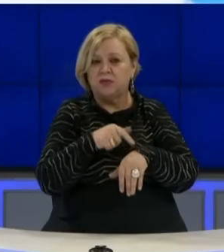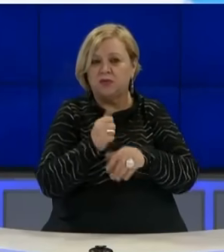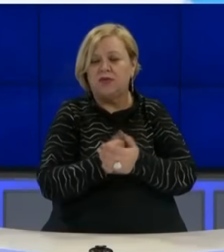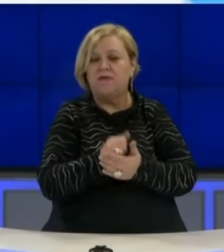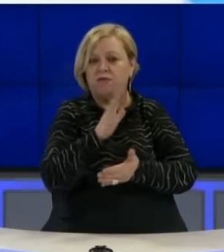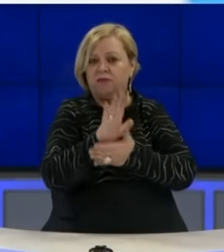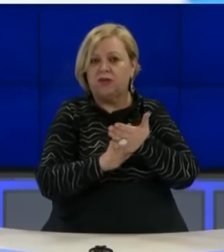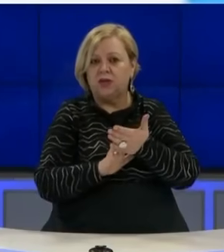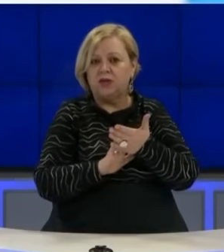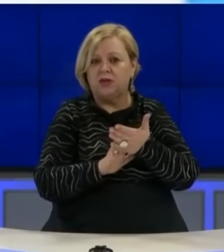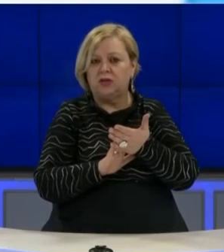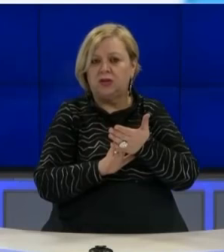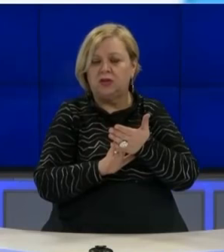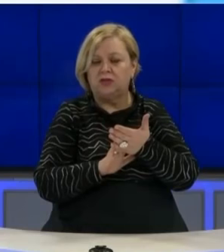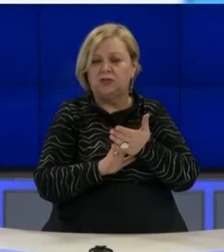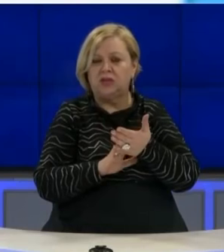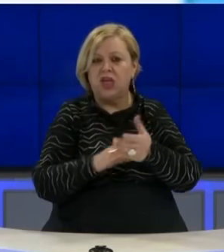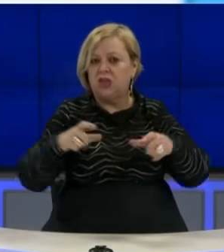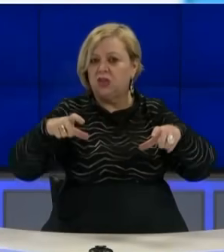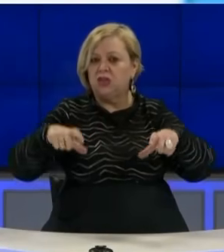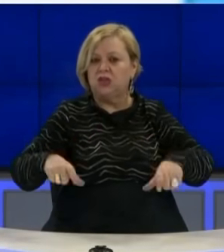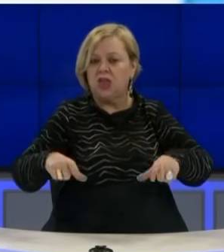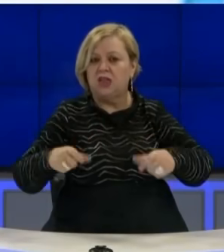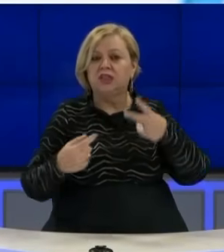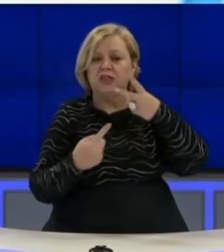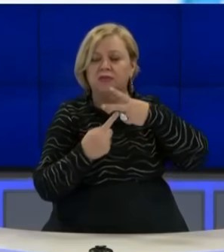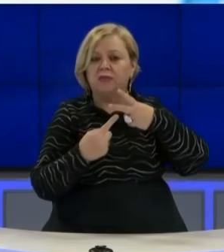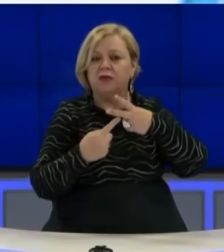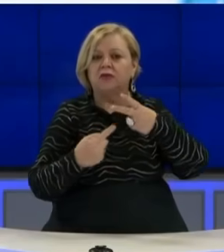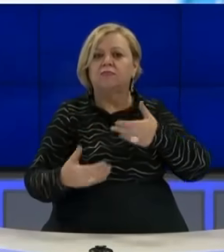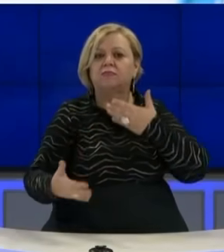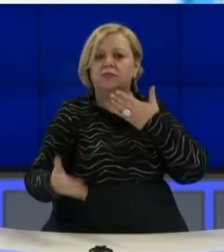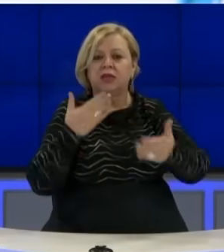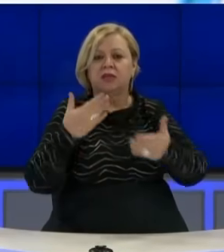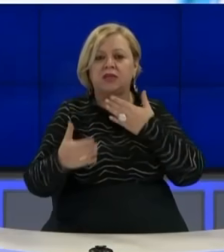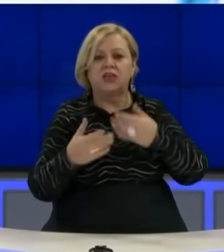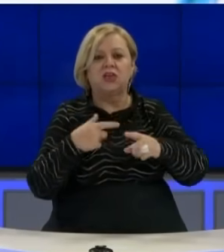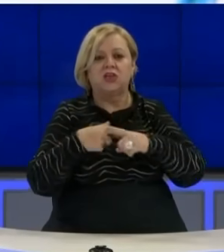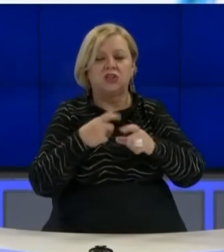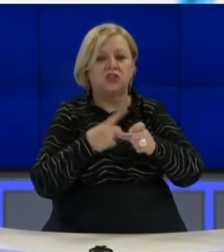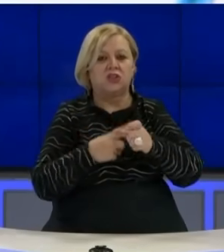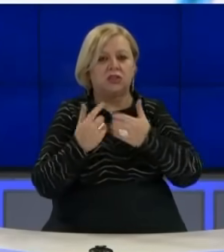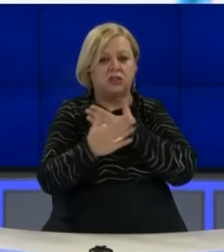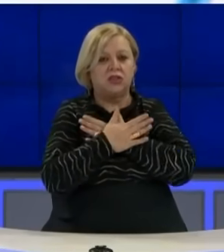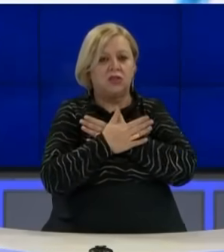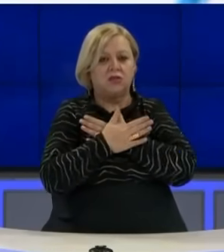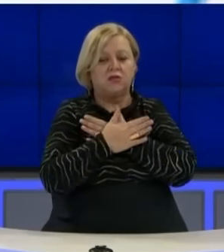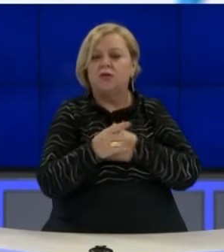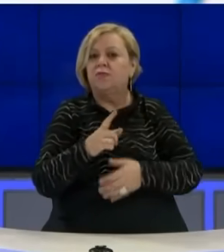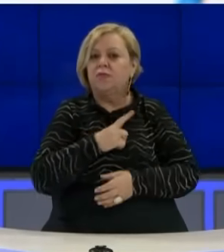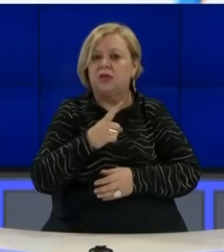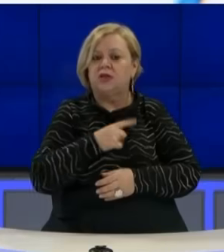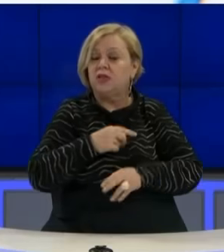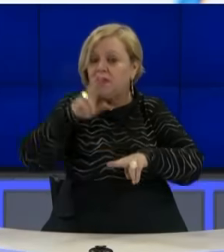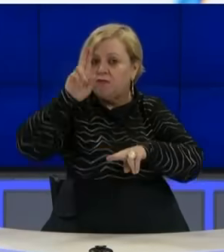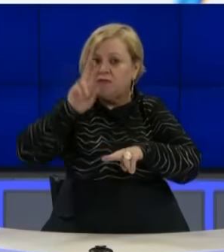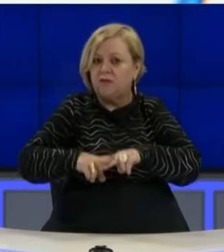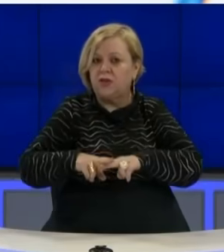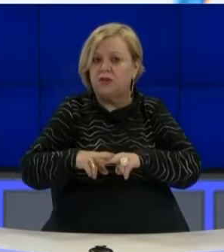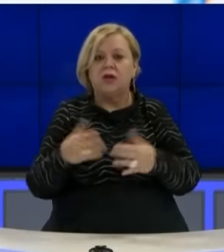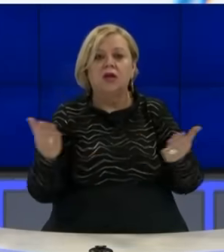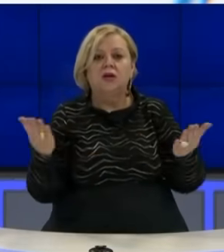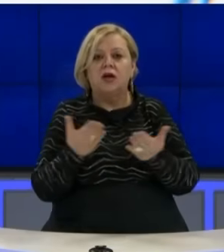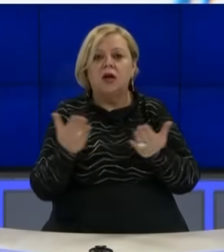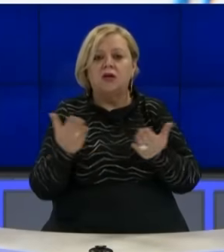ripilloj këtu në këtë sallë për media mbledhja e Komisionit Qendror të Zgjedhjeve, aty ku pritet që të vendoset se si